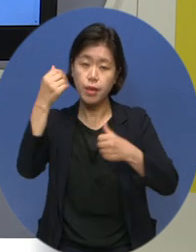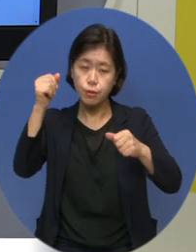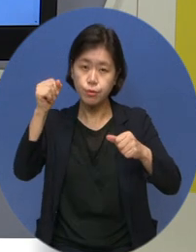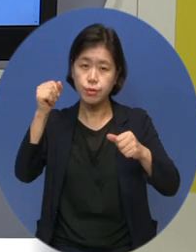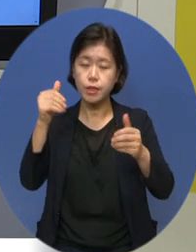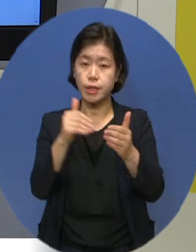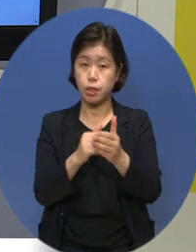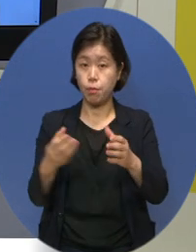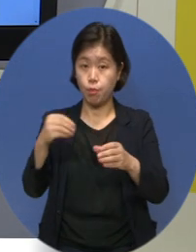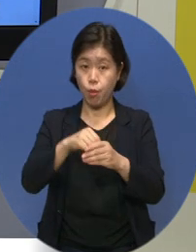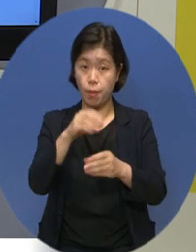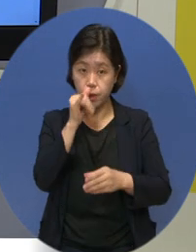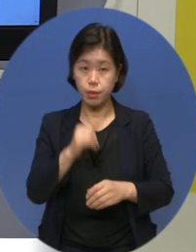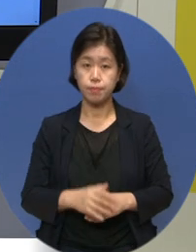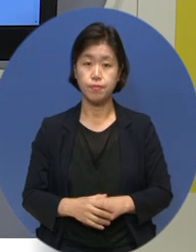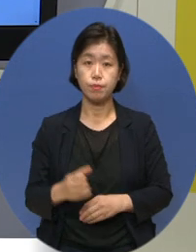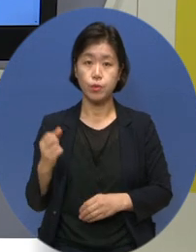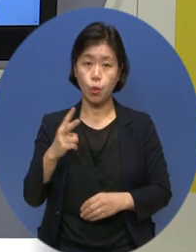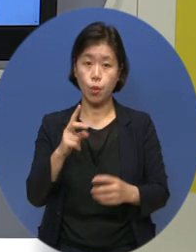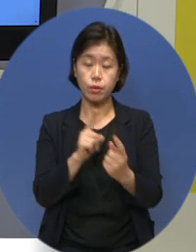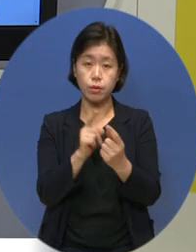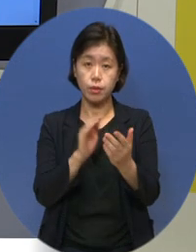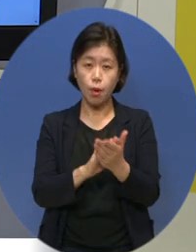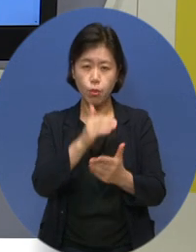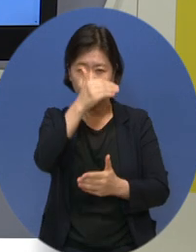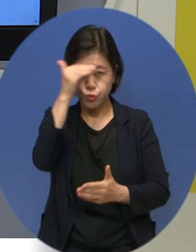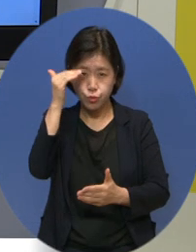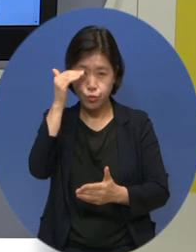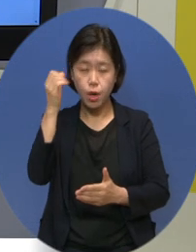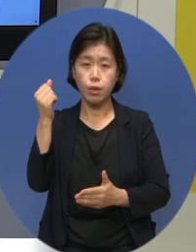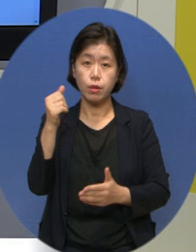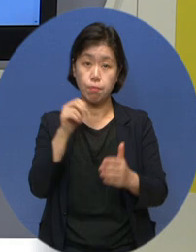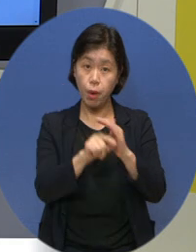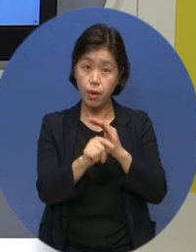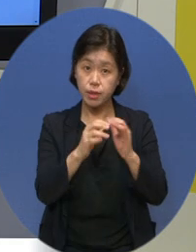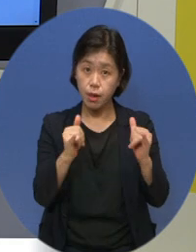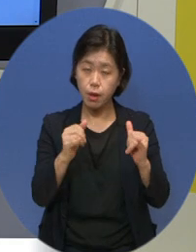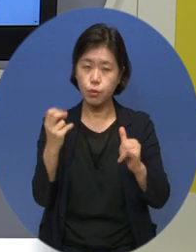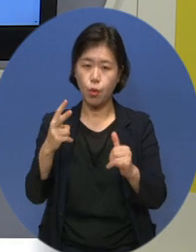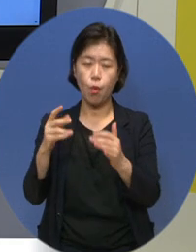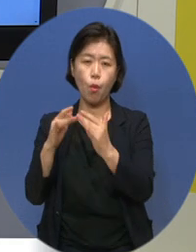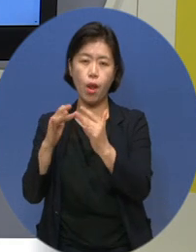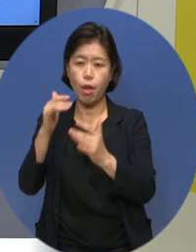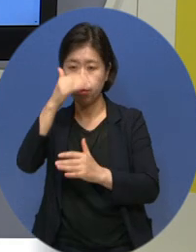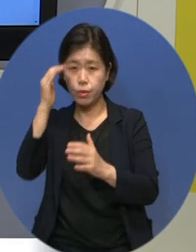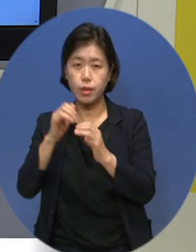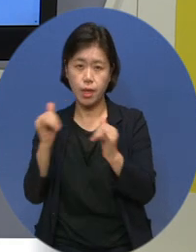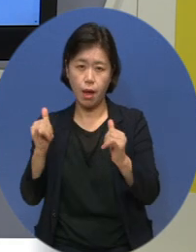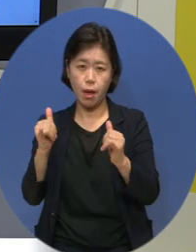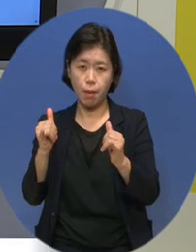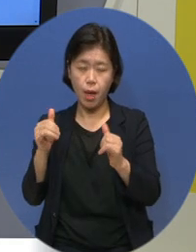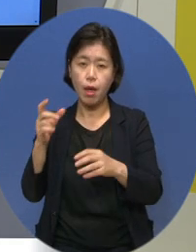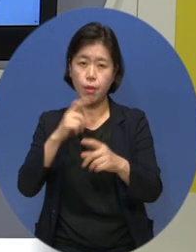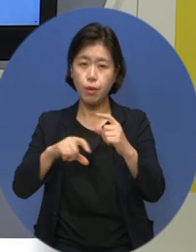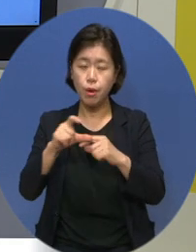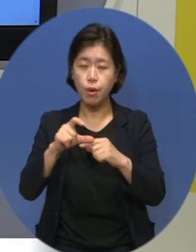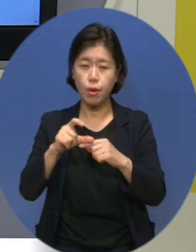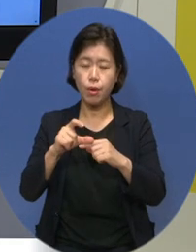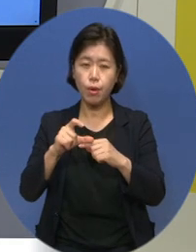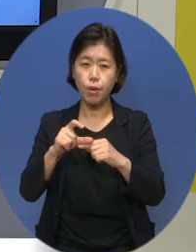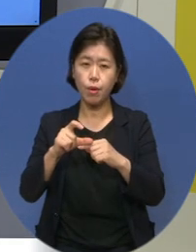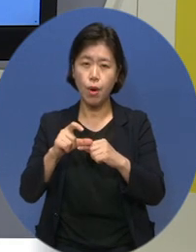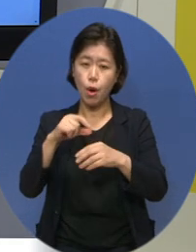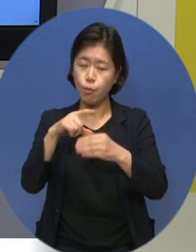관객의 더해 온라인상의 잠재 관객을 위한 맞춤형 콘텐츠를 제공해 적극적인 신규 관계 개발을